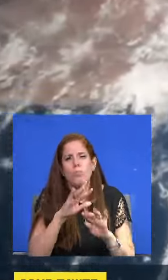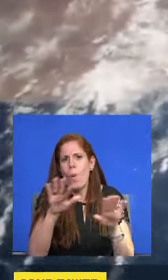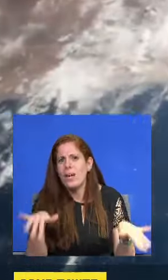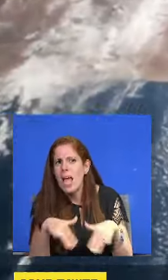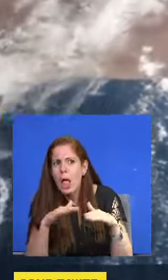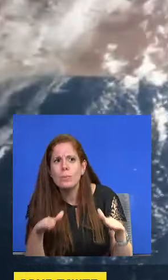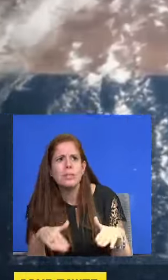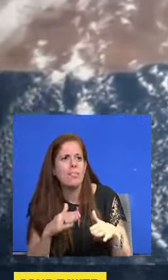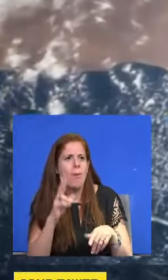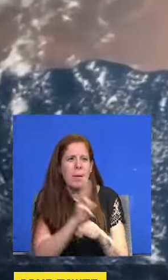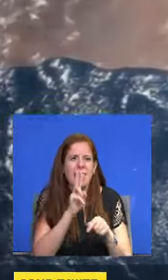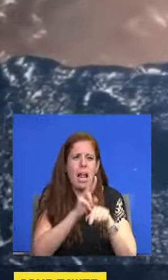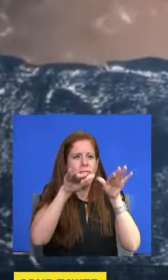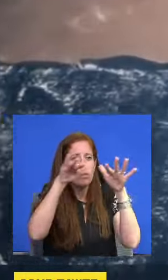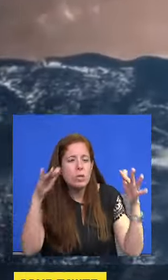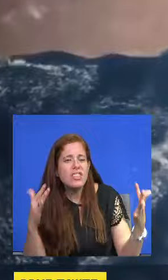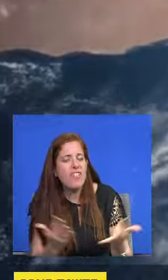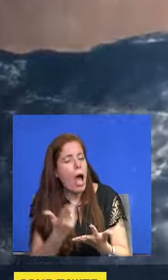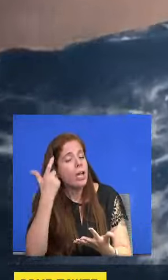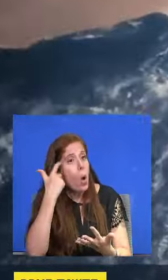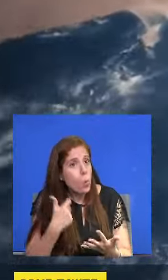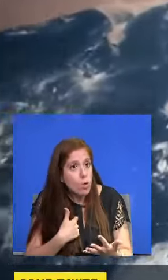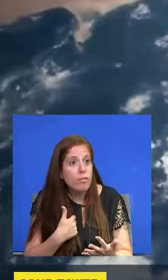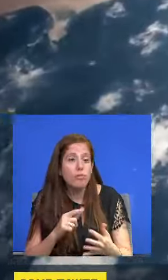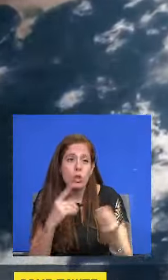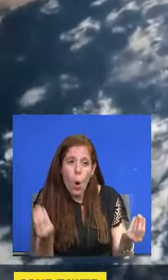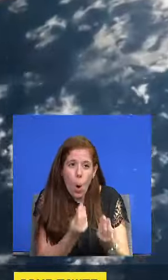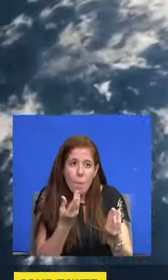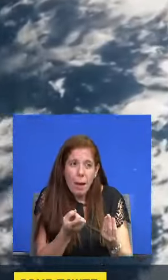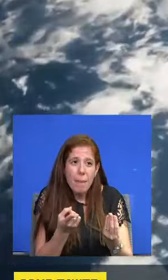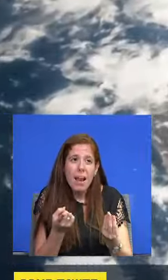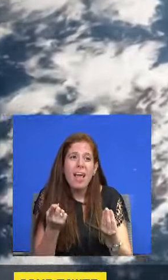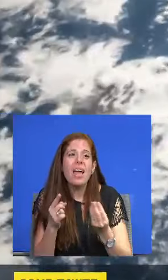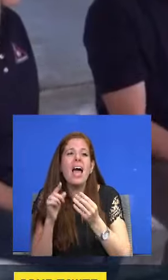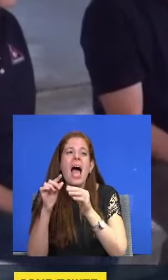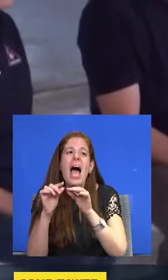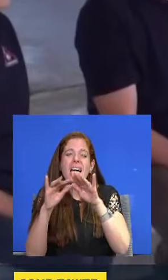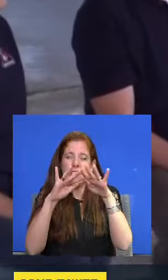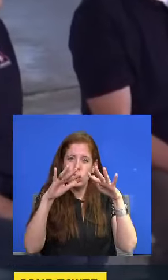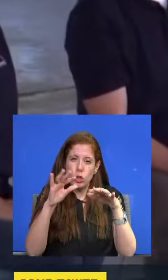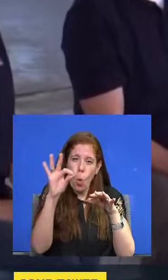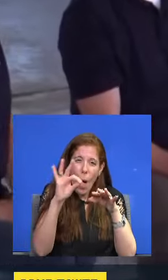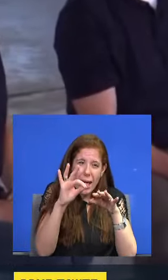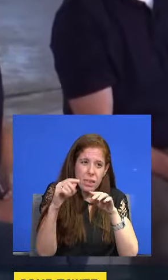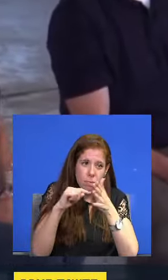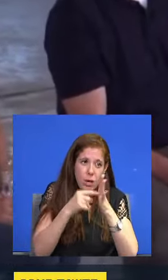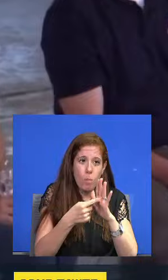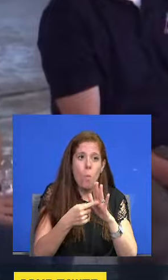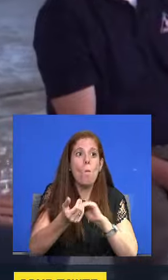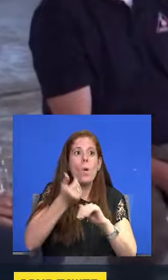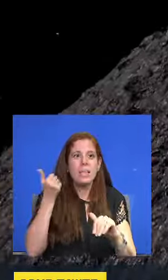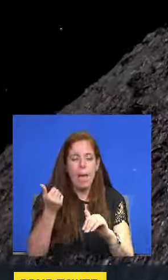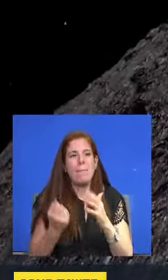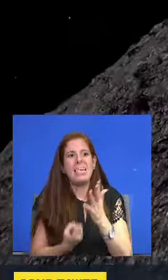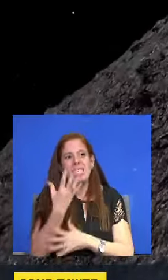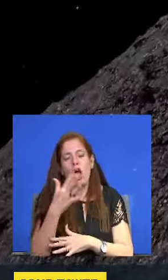has a protective atmosphere. We think all of those materials were brought by these carbon-rich asteroids very early in our planetary system